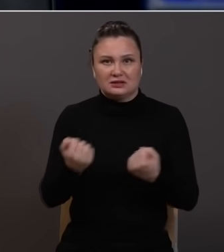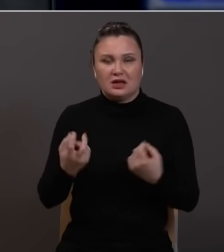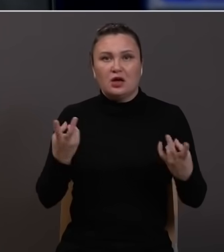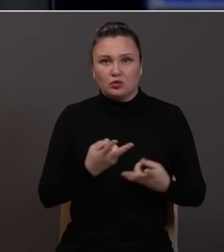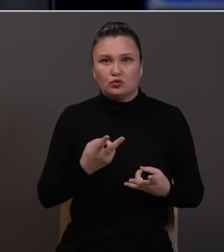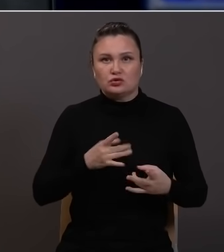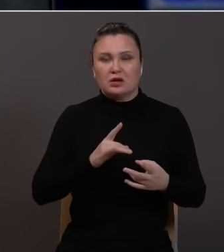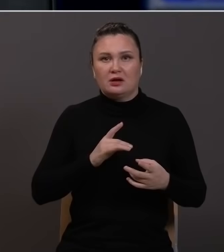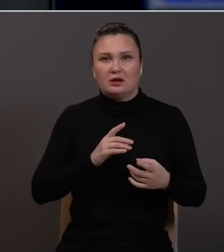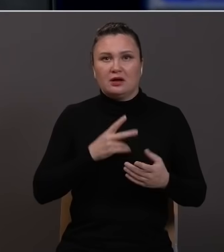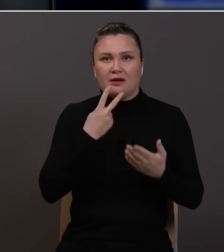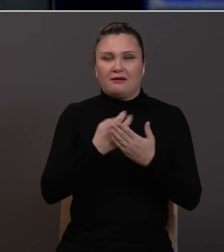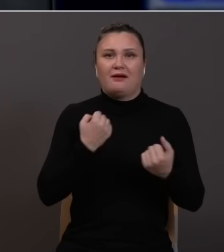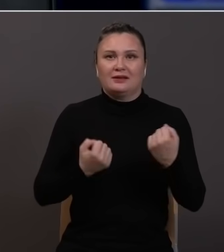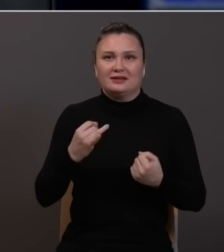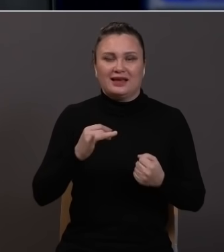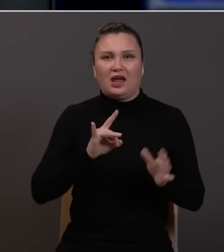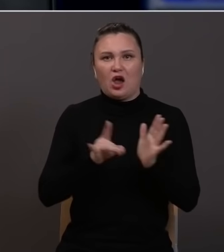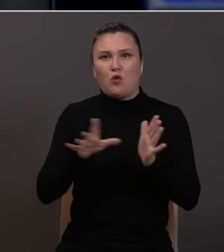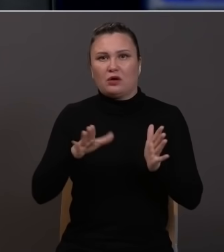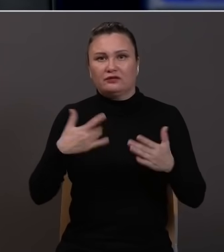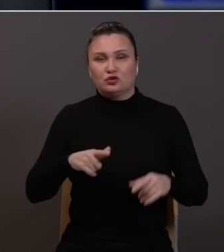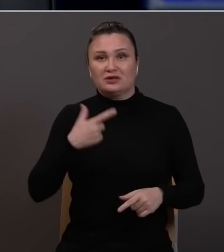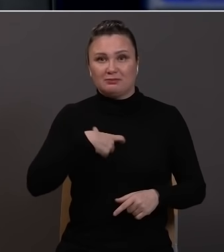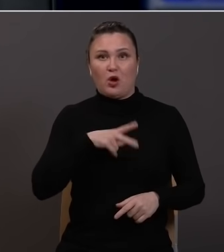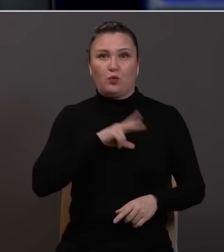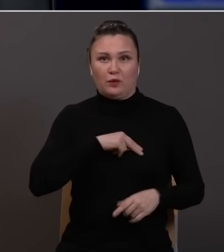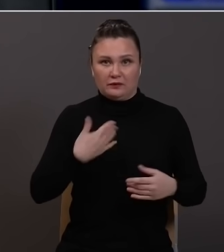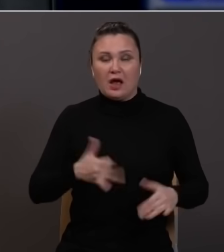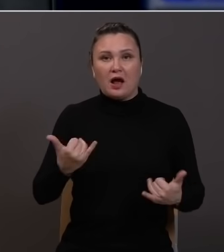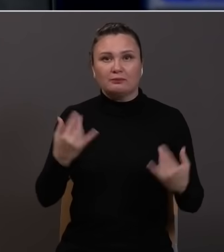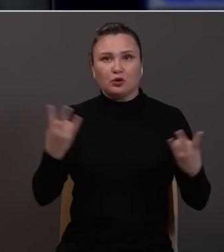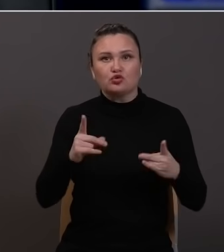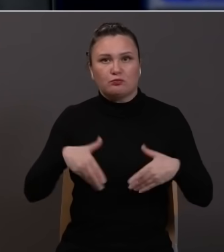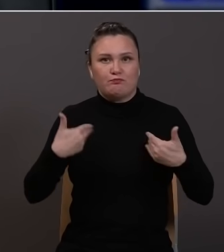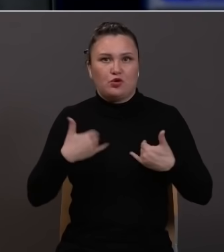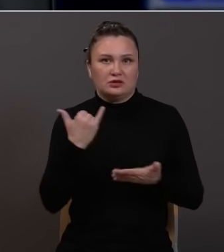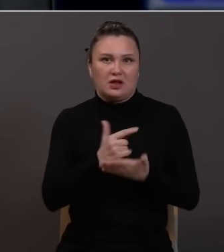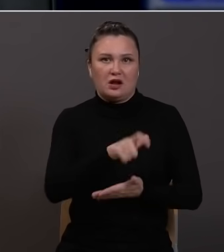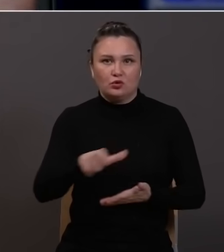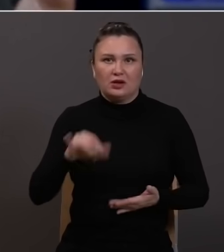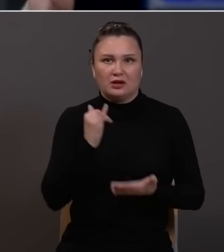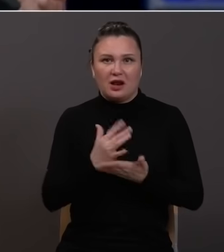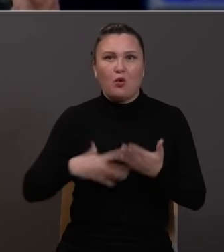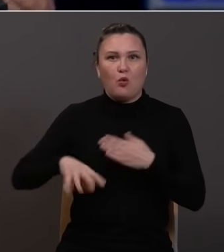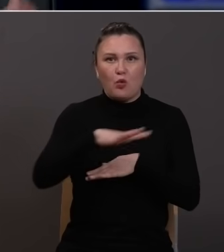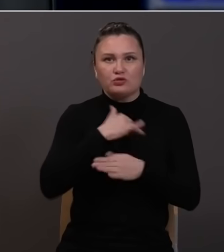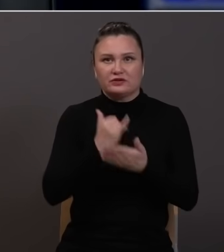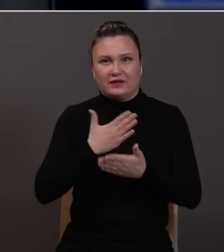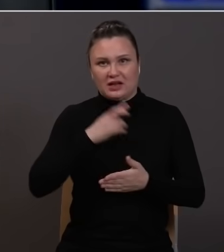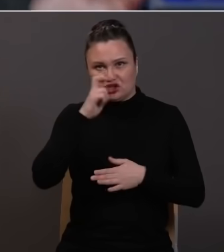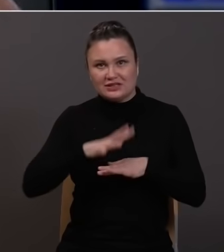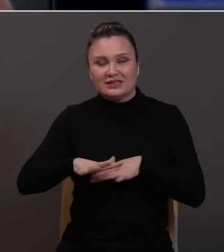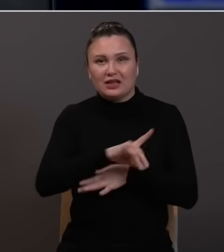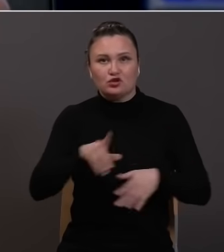и рекорды. То есть все, самолюбие свое, там, эго мы потешили. Теперь нужно сделать что-то для людей, что-то для общества, что-то для нашей страны.